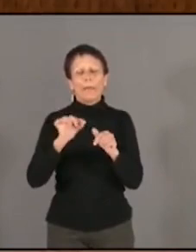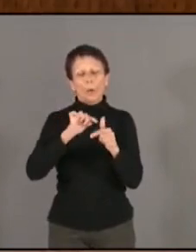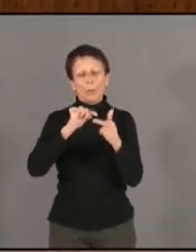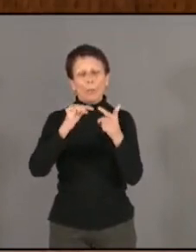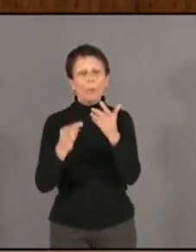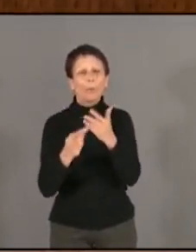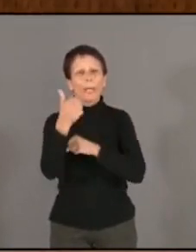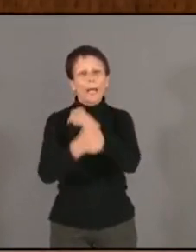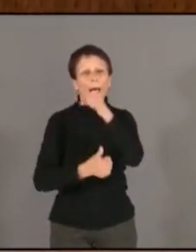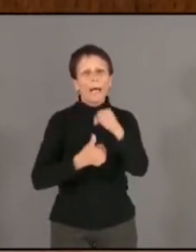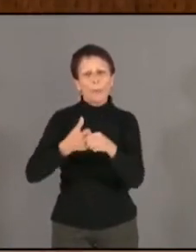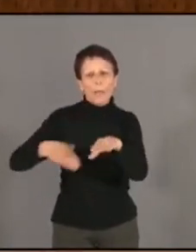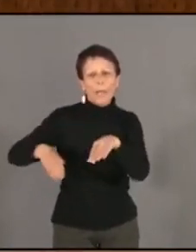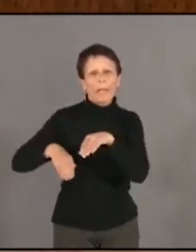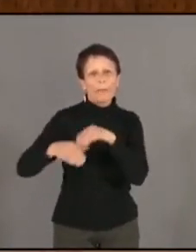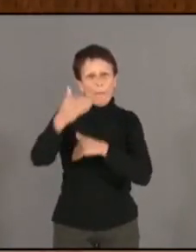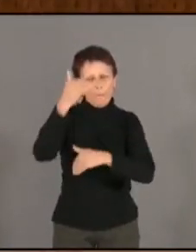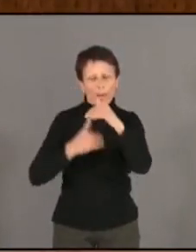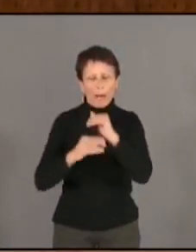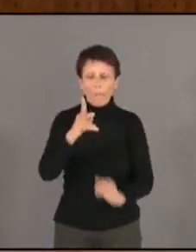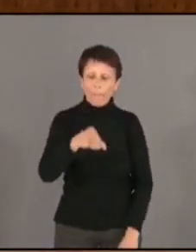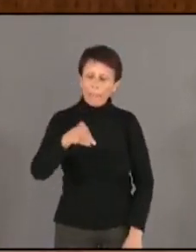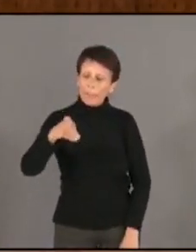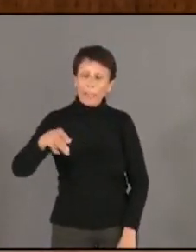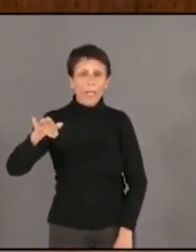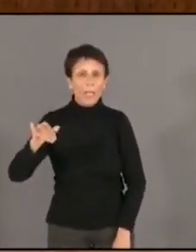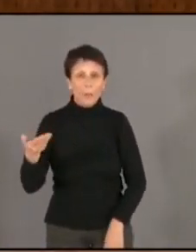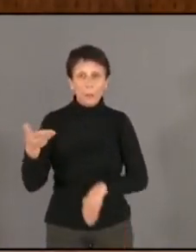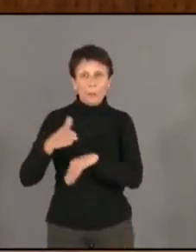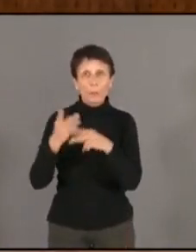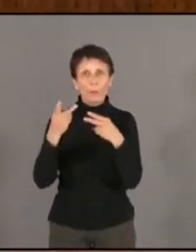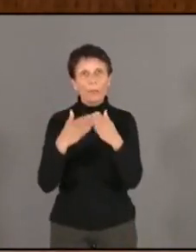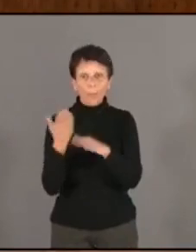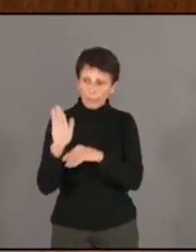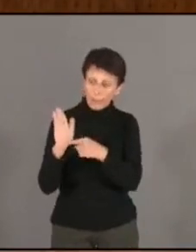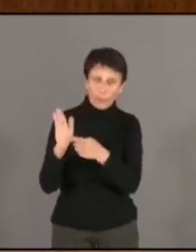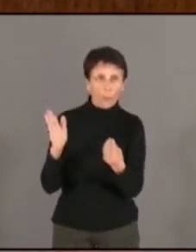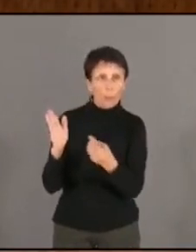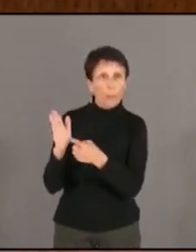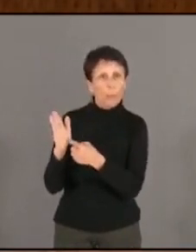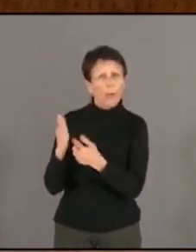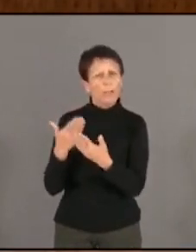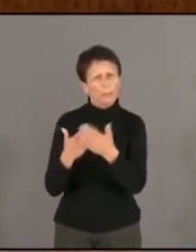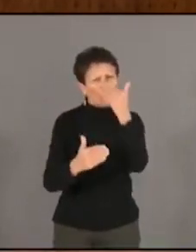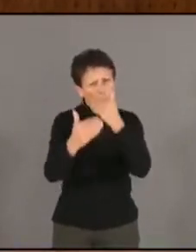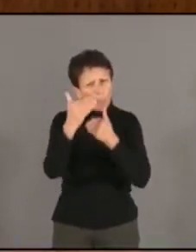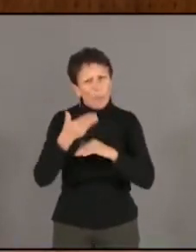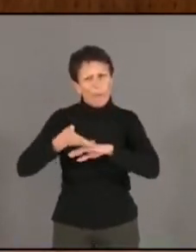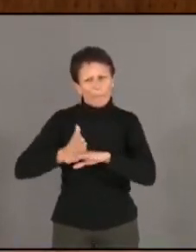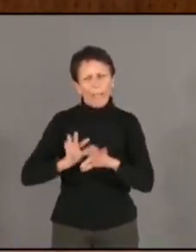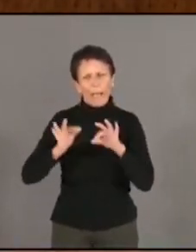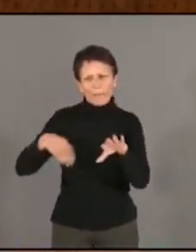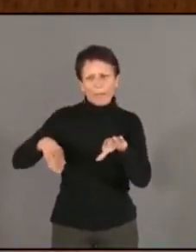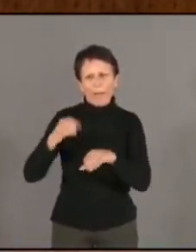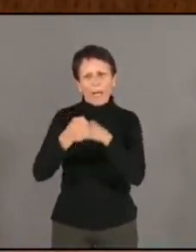Marseille ne présente pas de PPI. Or, le PPI est un outil de prévision et de programmation des investissements sur les années à